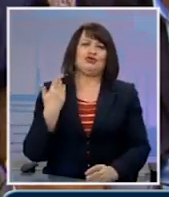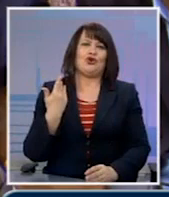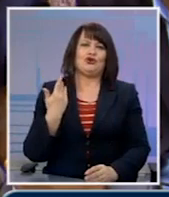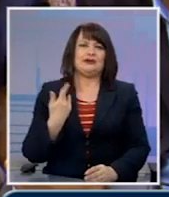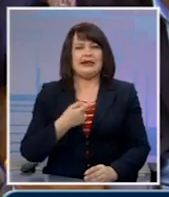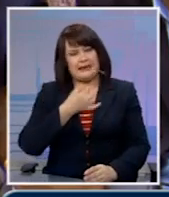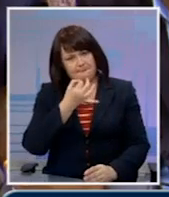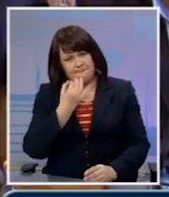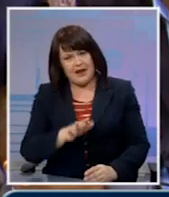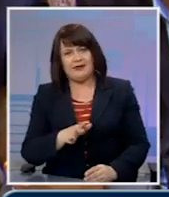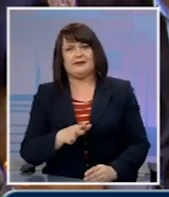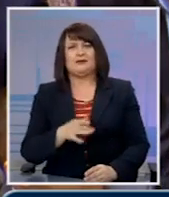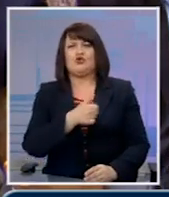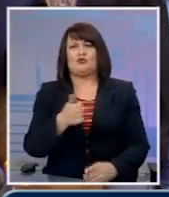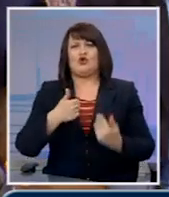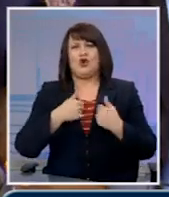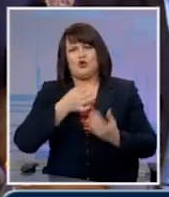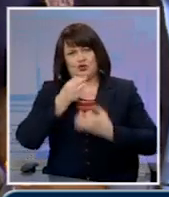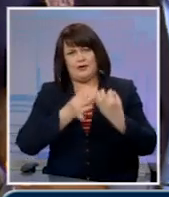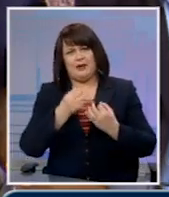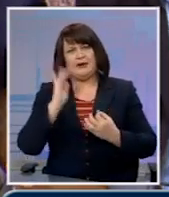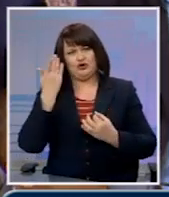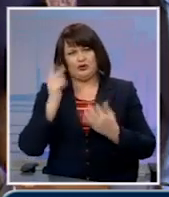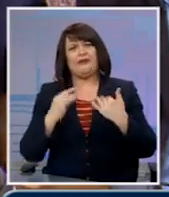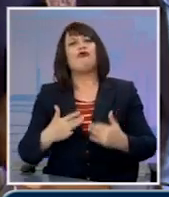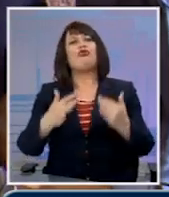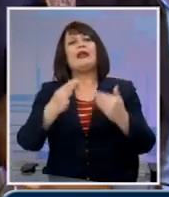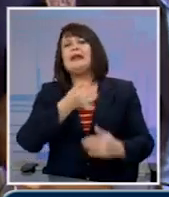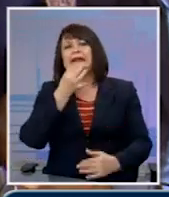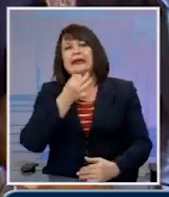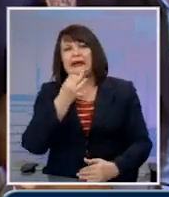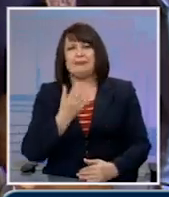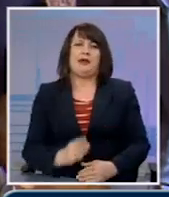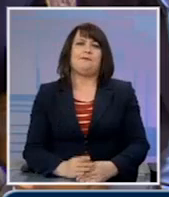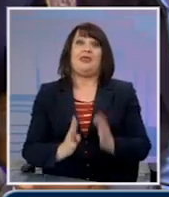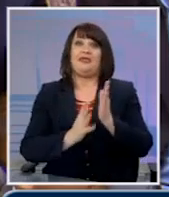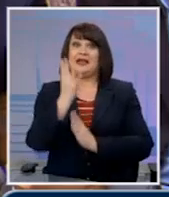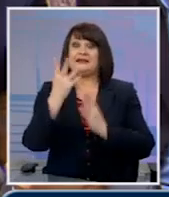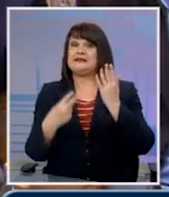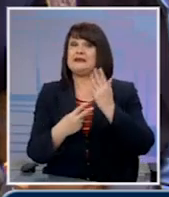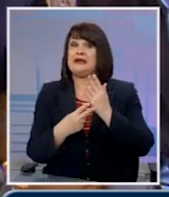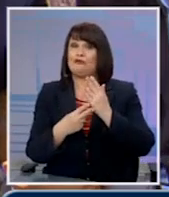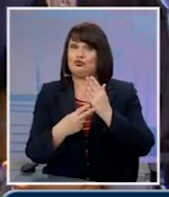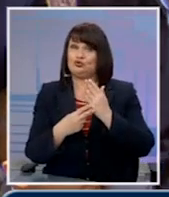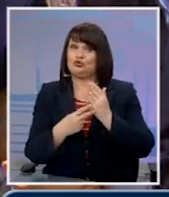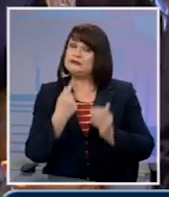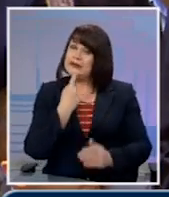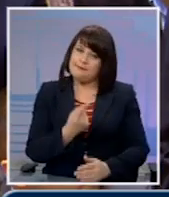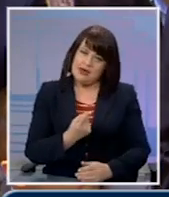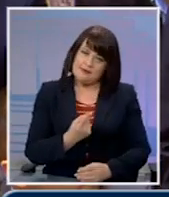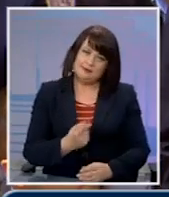νησί όχι μόνο από μένα αλλά από πολλούς τι είχα πει λοιπόν τότε στις 14 αυγούστου και